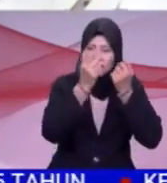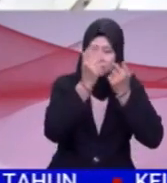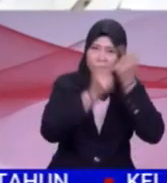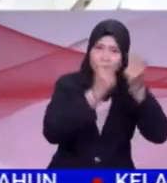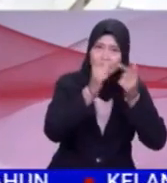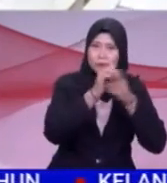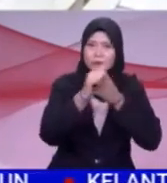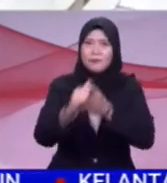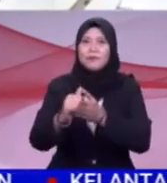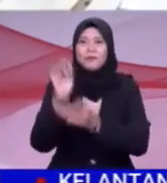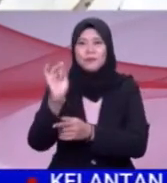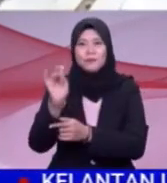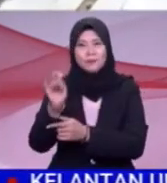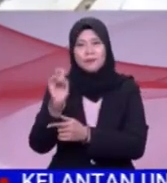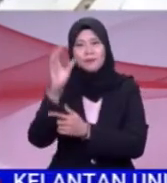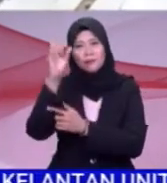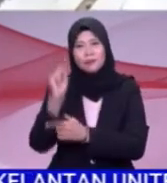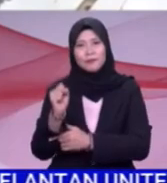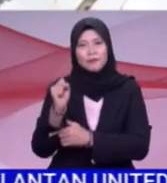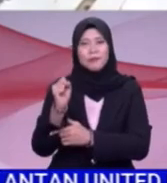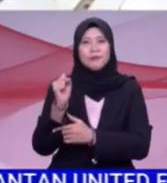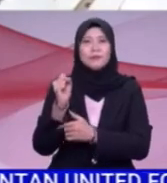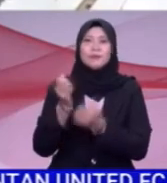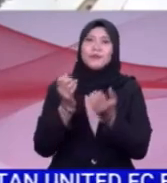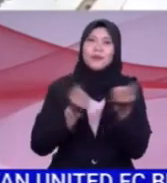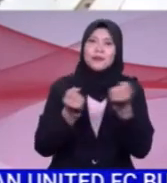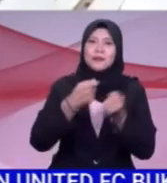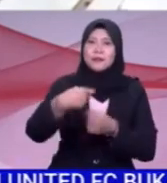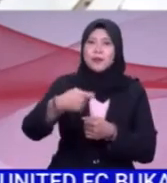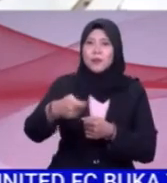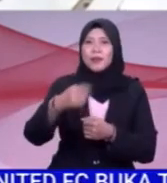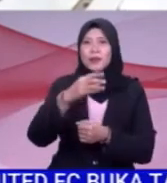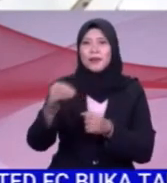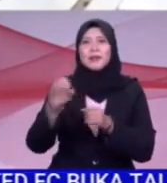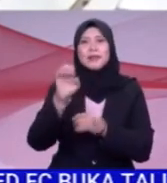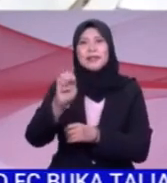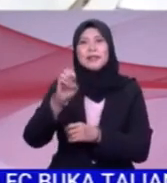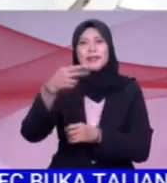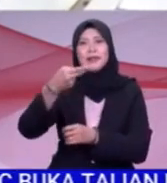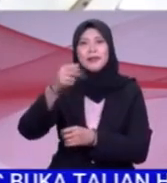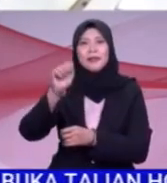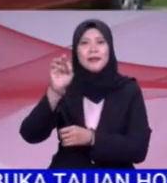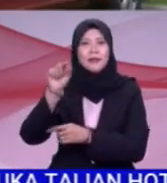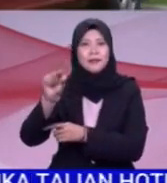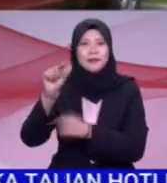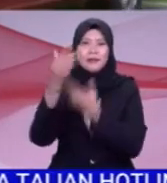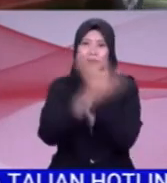teksi, bas sekolah, bas persiaran, kereta sewa dan e-hailing seluruh negara.